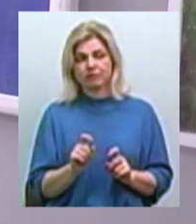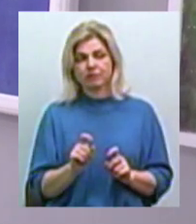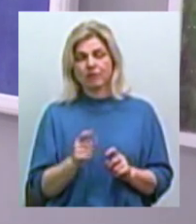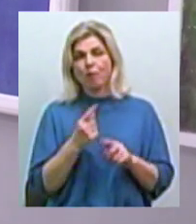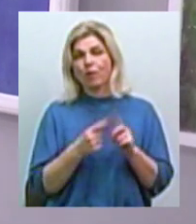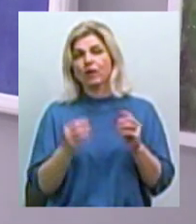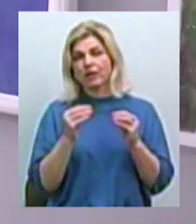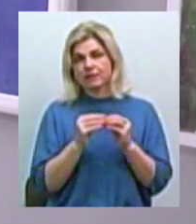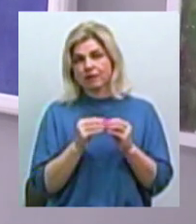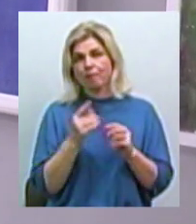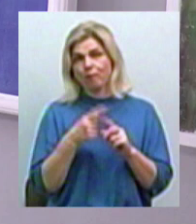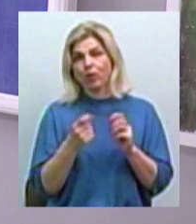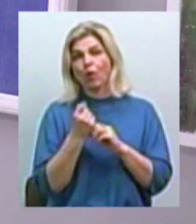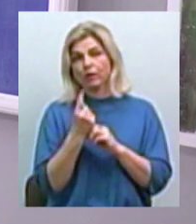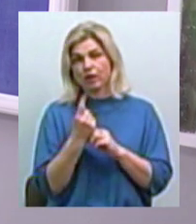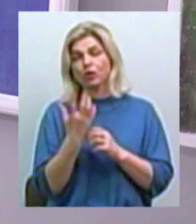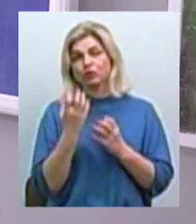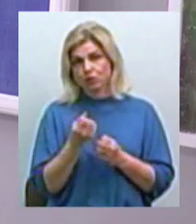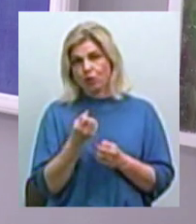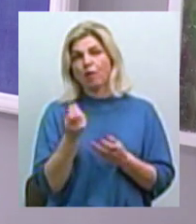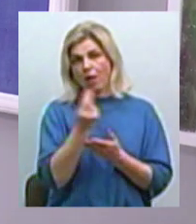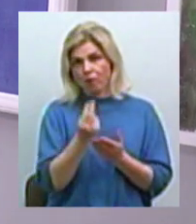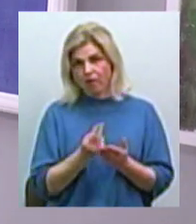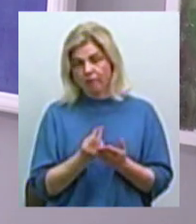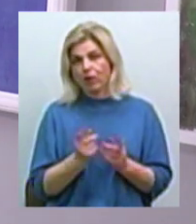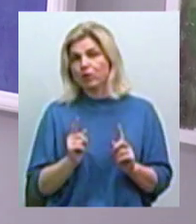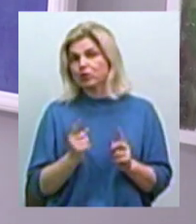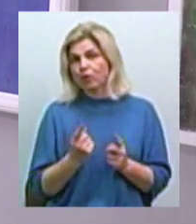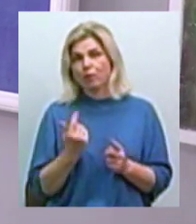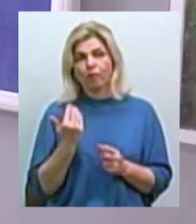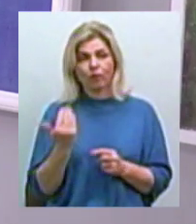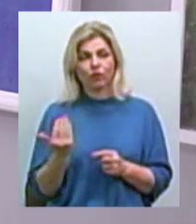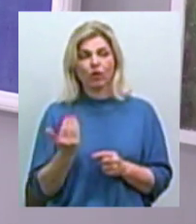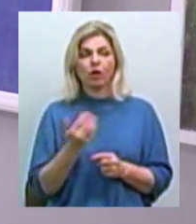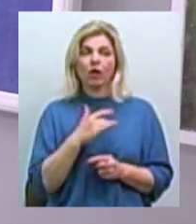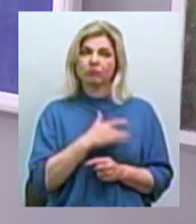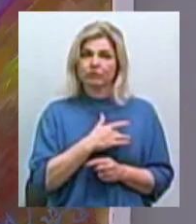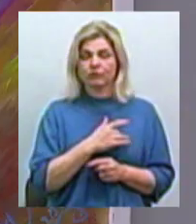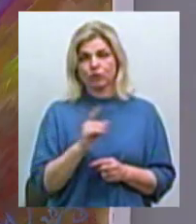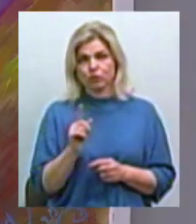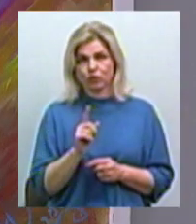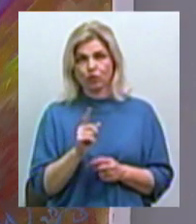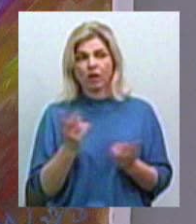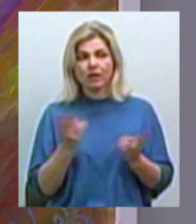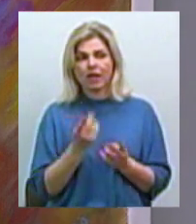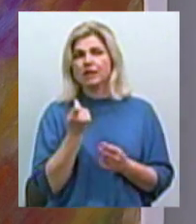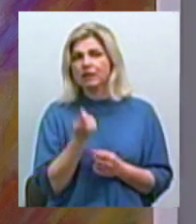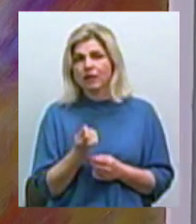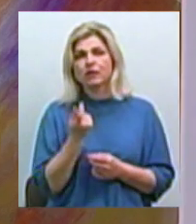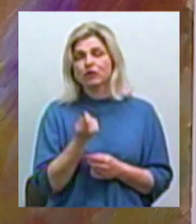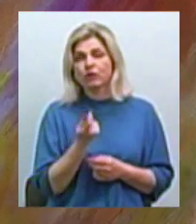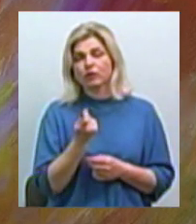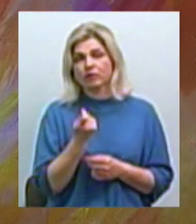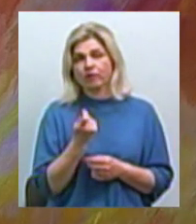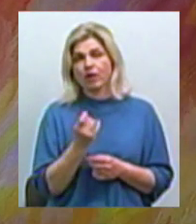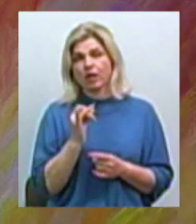з пів десятої до пів одинадцятої, він ще малював. Чомусь йому казалося, що треба от ще трішечки. І